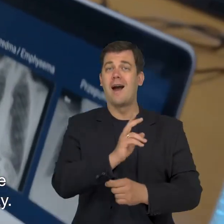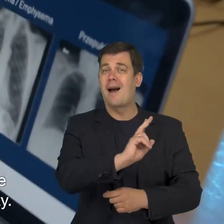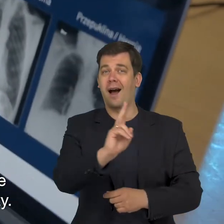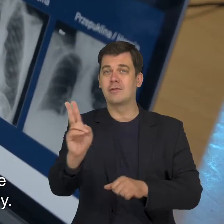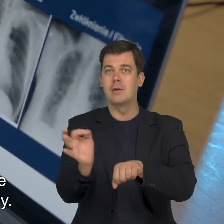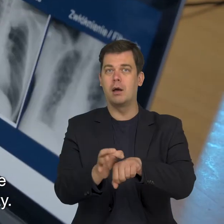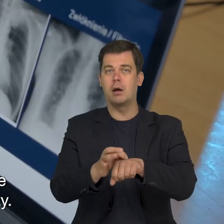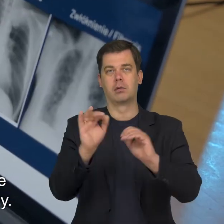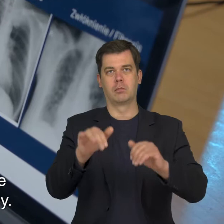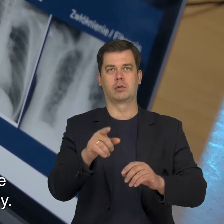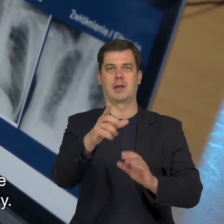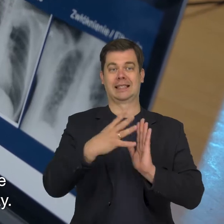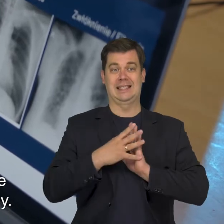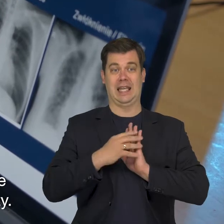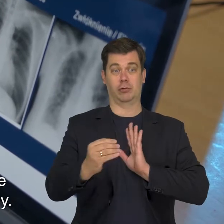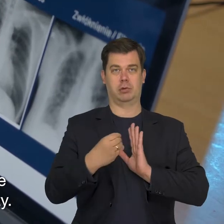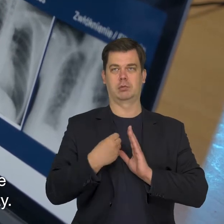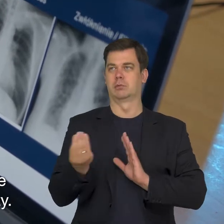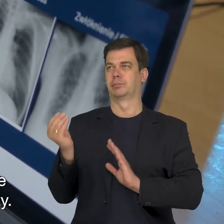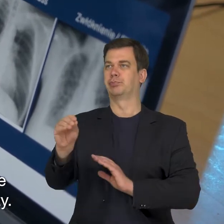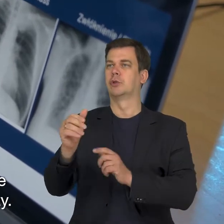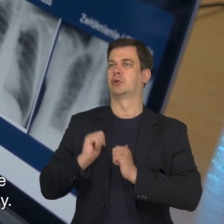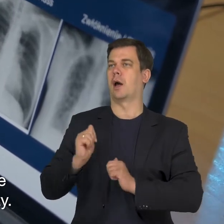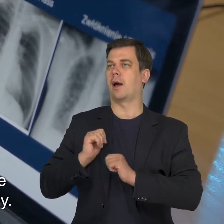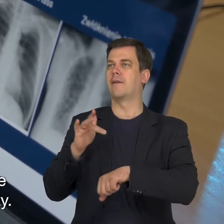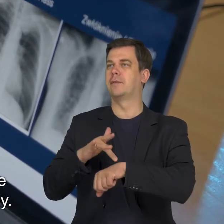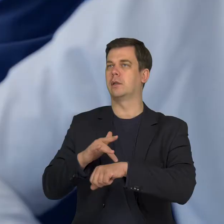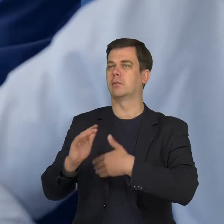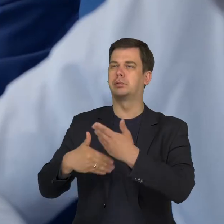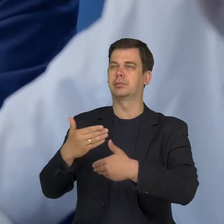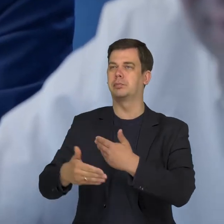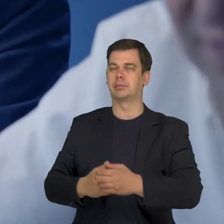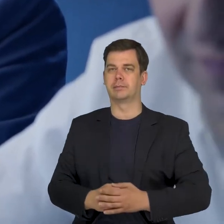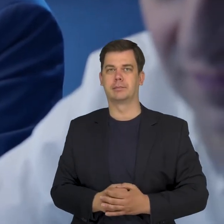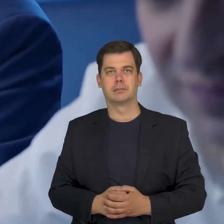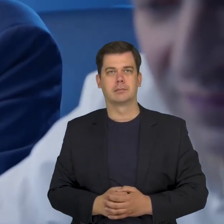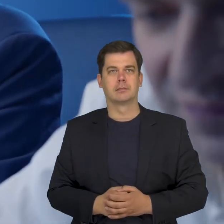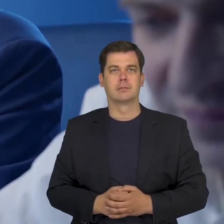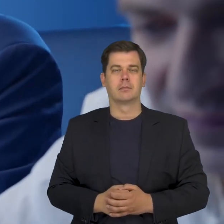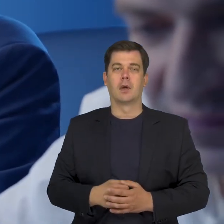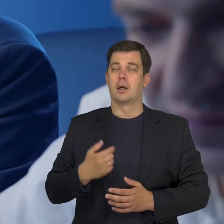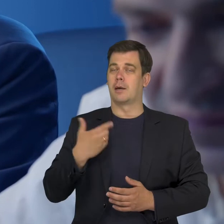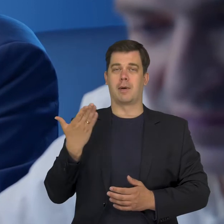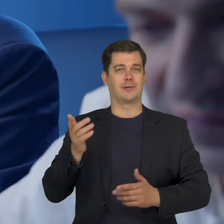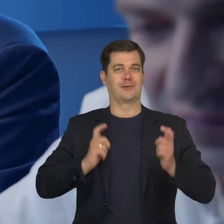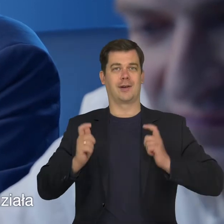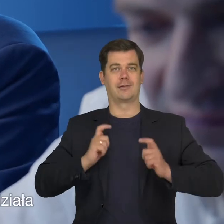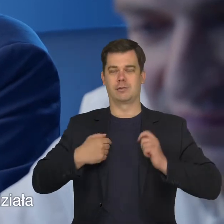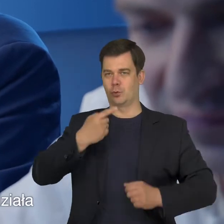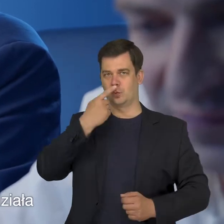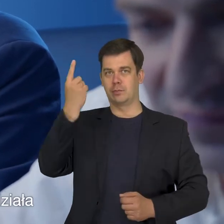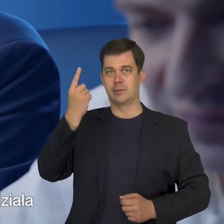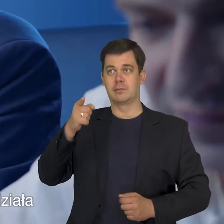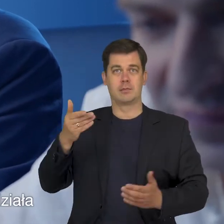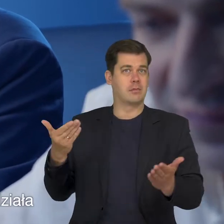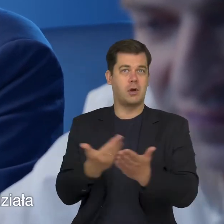zasadzie może wczytać zdjęcie rentgenowskie i oczekiwać diagnozy. Ja bardzo się cieszę i dumny jestem z naszego zespołu, że udało